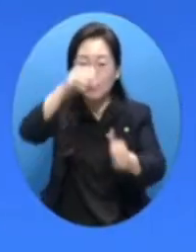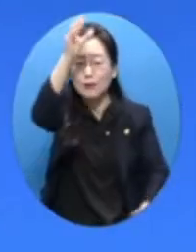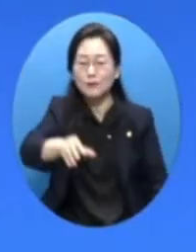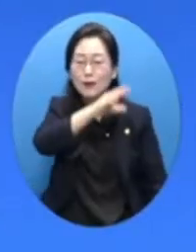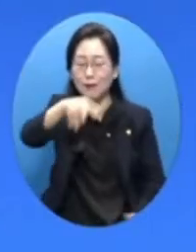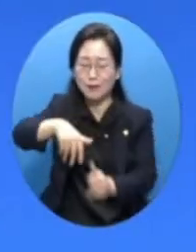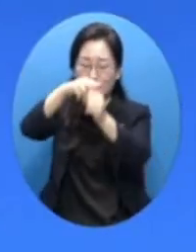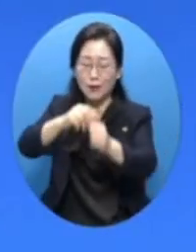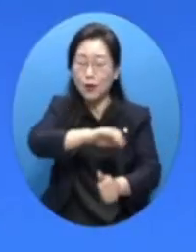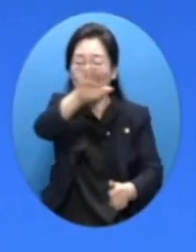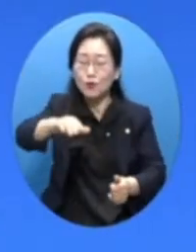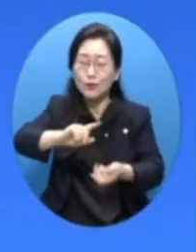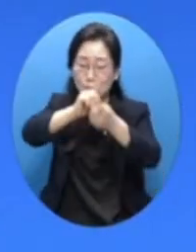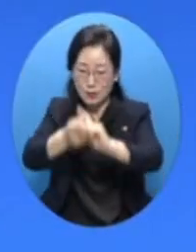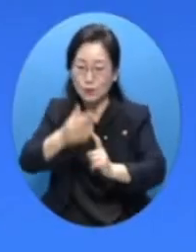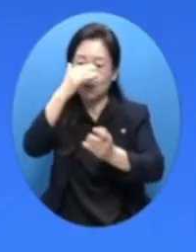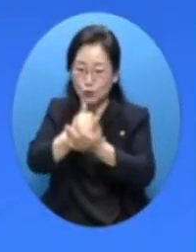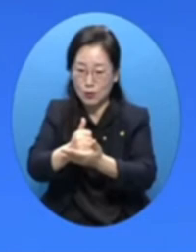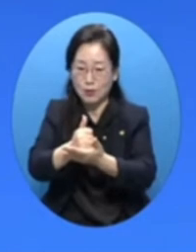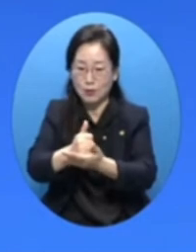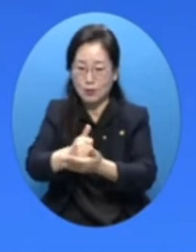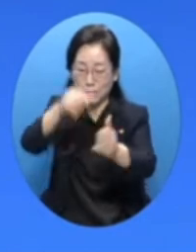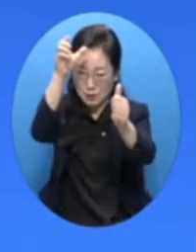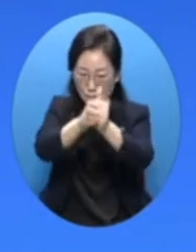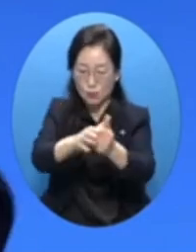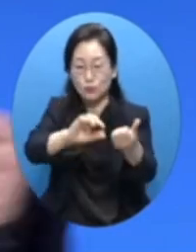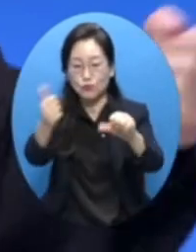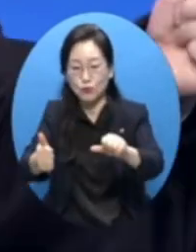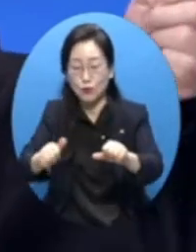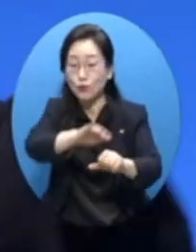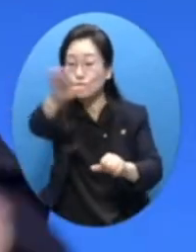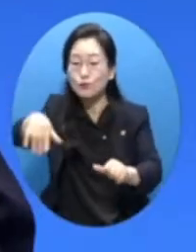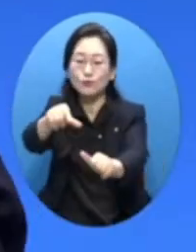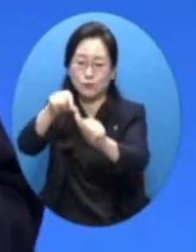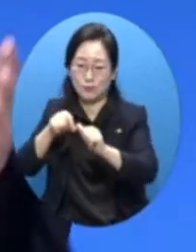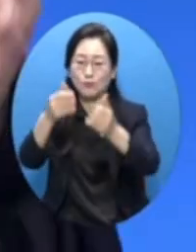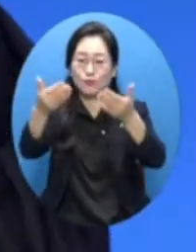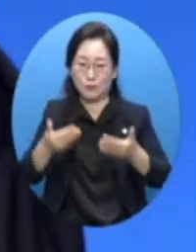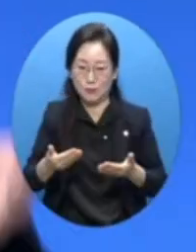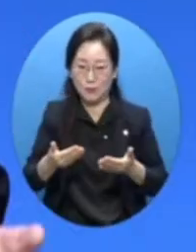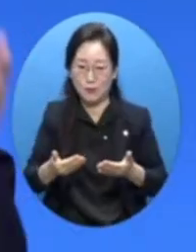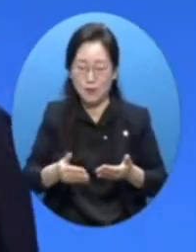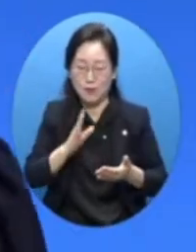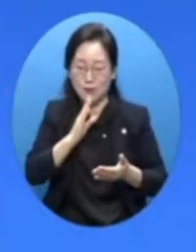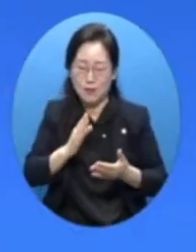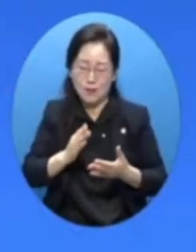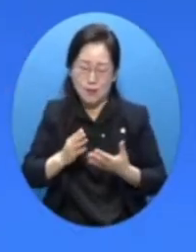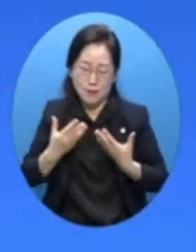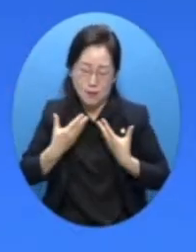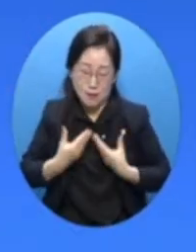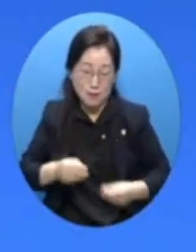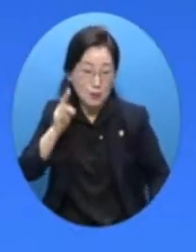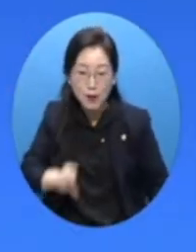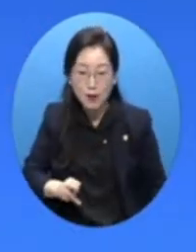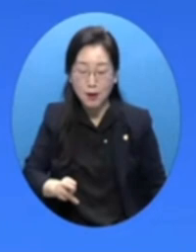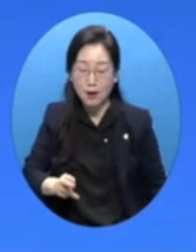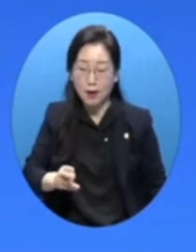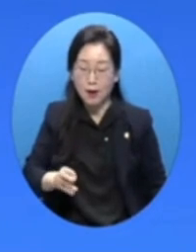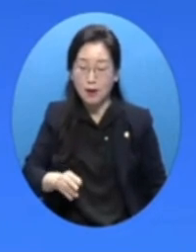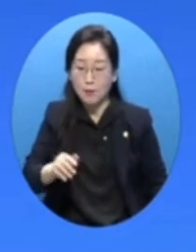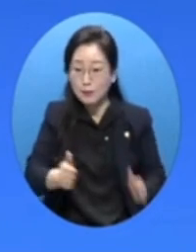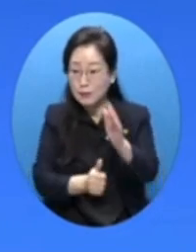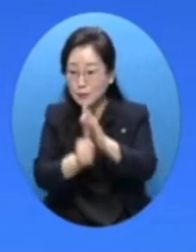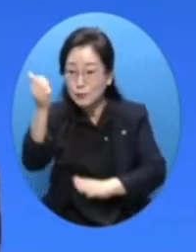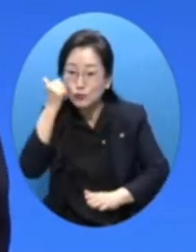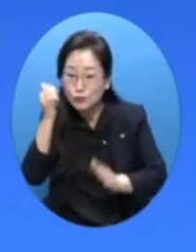죄를 대신하여 죽게 하시고 우리에게 구원의 문을 열어주신 것입니다. 절대 절망에 살고 있던 우리에게 절대 희망 되신 예수님을